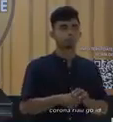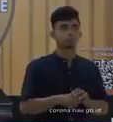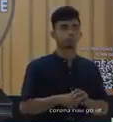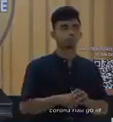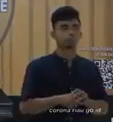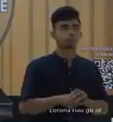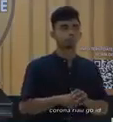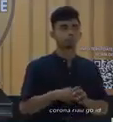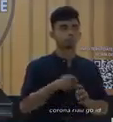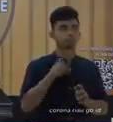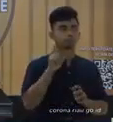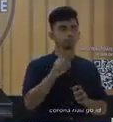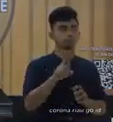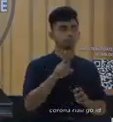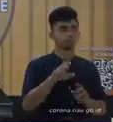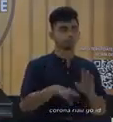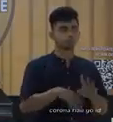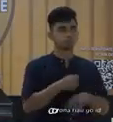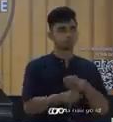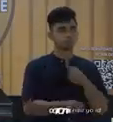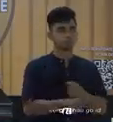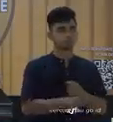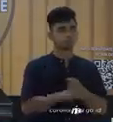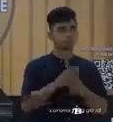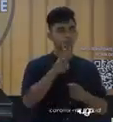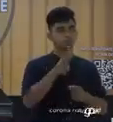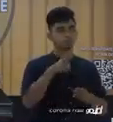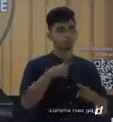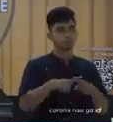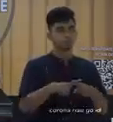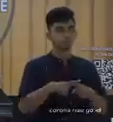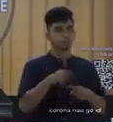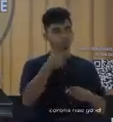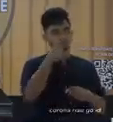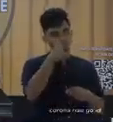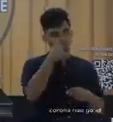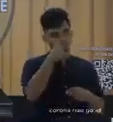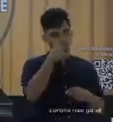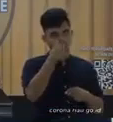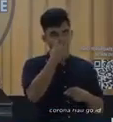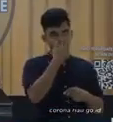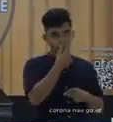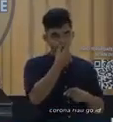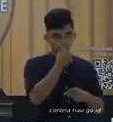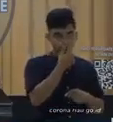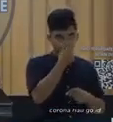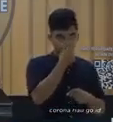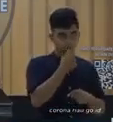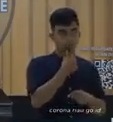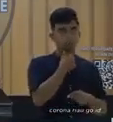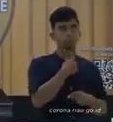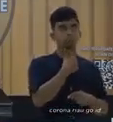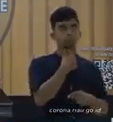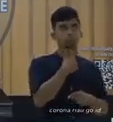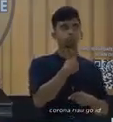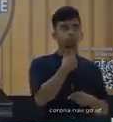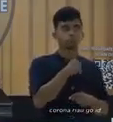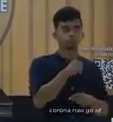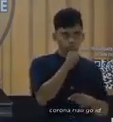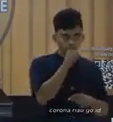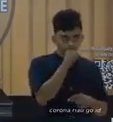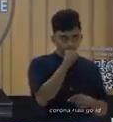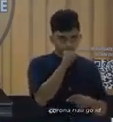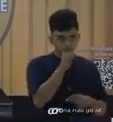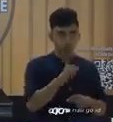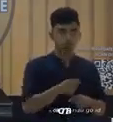kena flu. Nggak ada yang nggak kena flu, pasti kena flu. Radang tenggorokan, pilek, batuk, demam sebentar